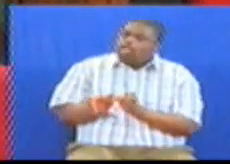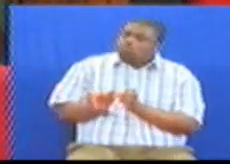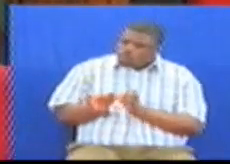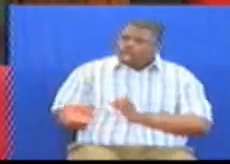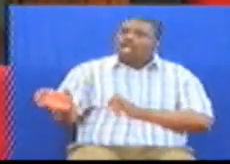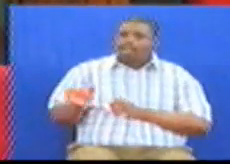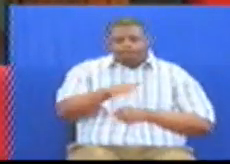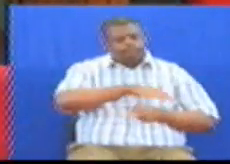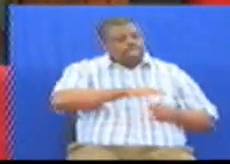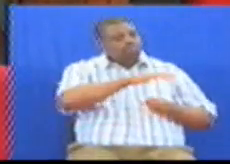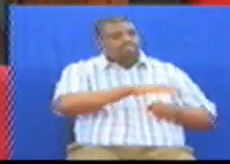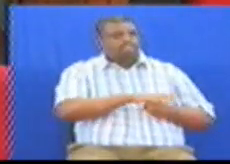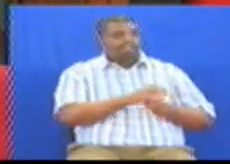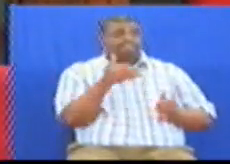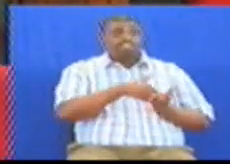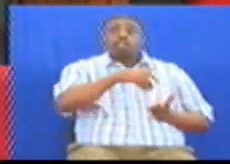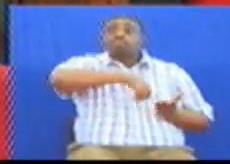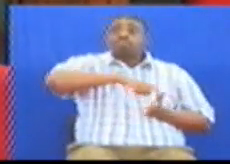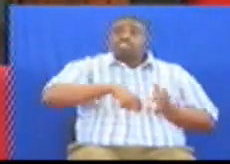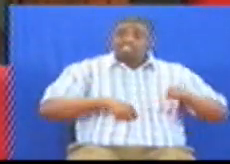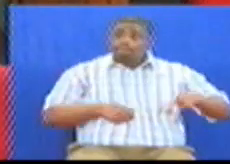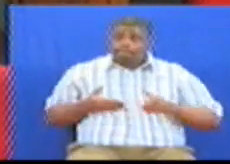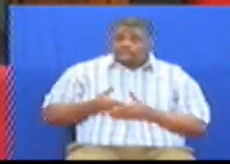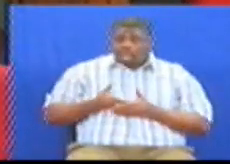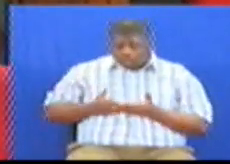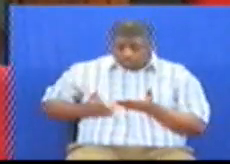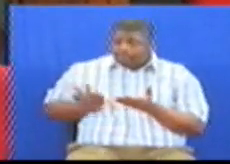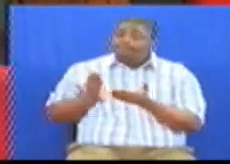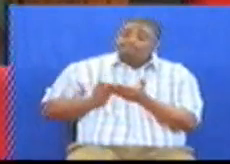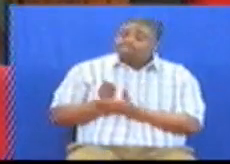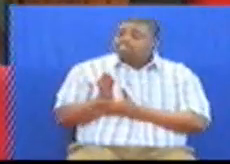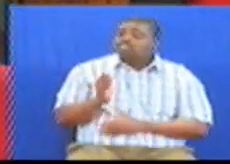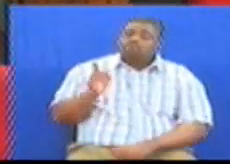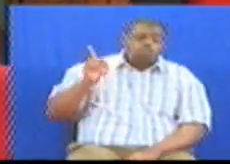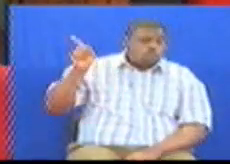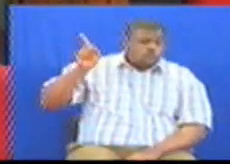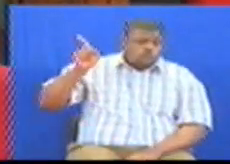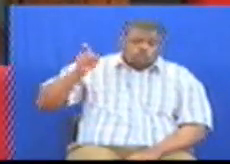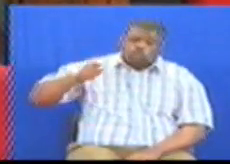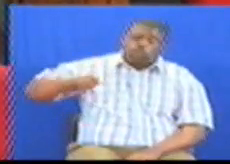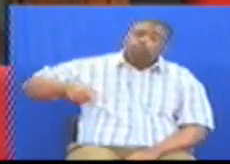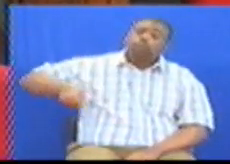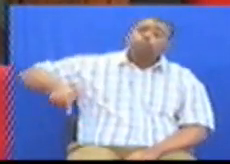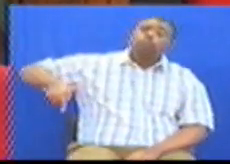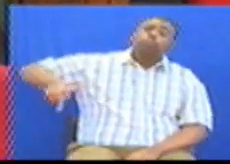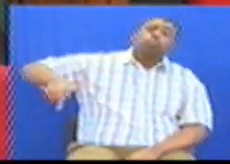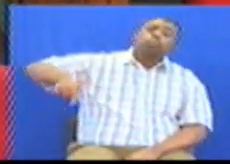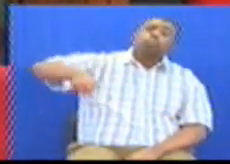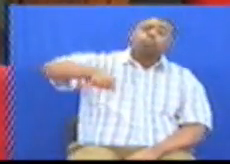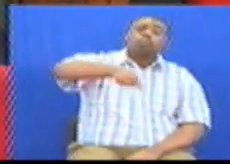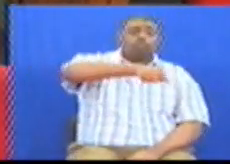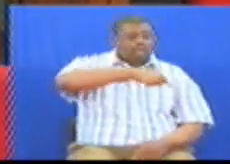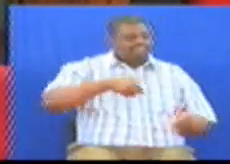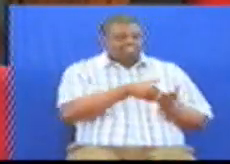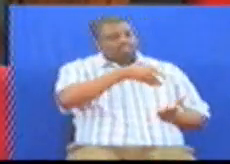waweze kufika mjini wanahangaika, wengine mpaka wakapite cottage kule, wengine mpaka wazungukie huku kwa mheshimiwa Kiula huku, ili ndio waweze